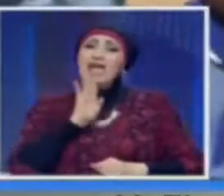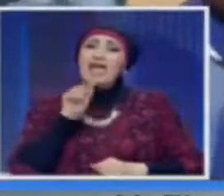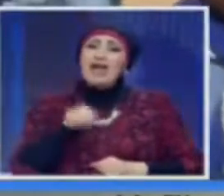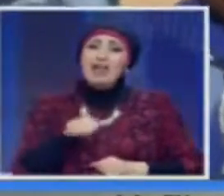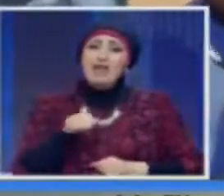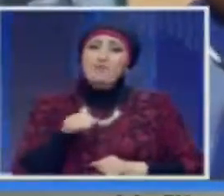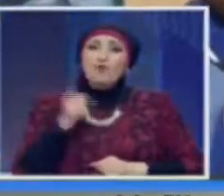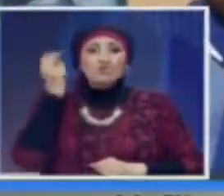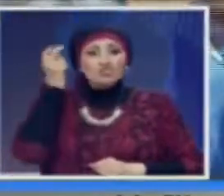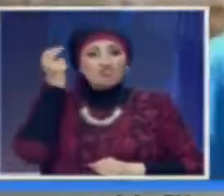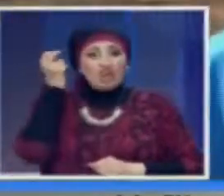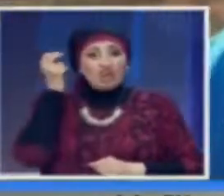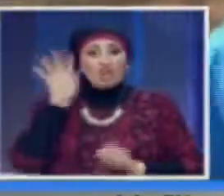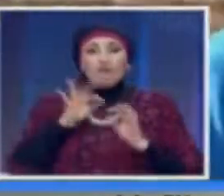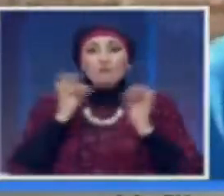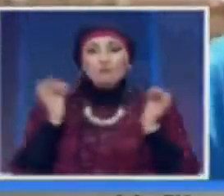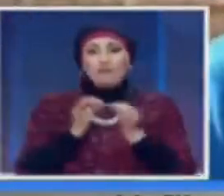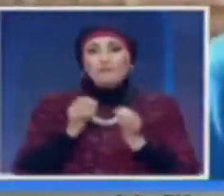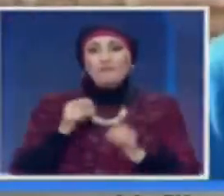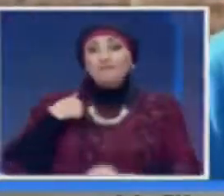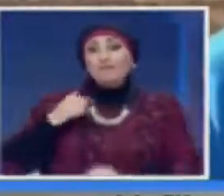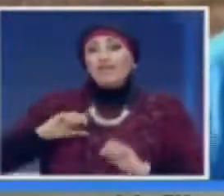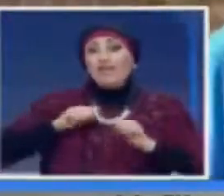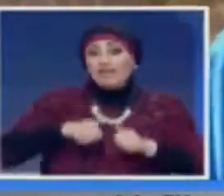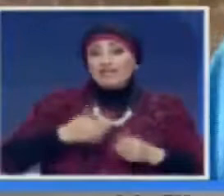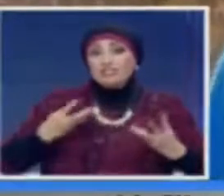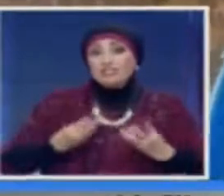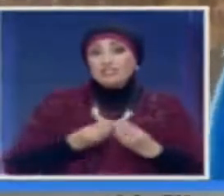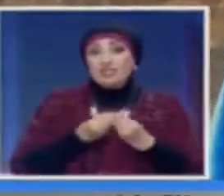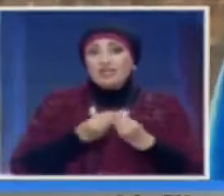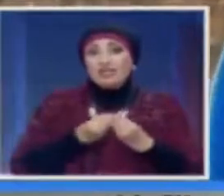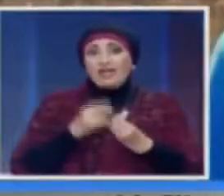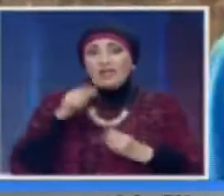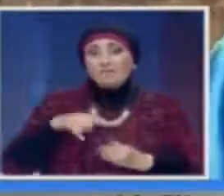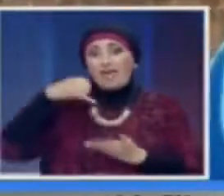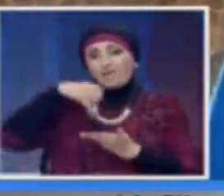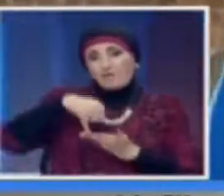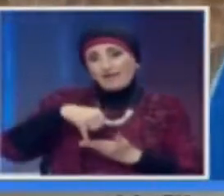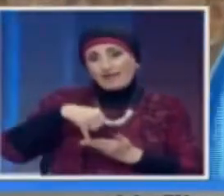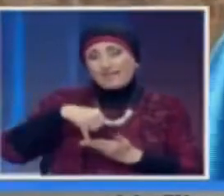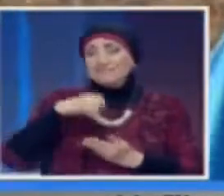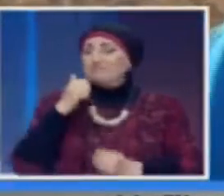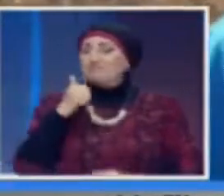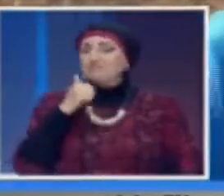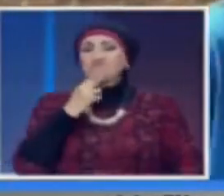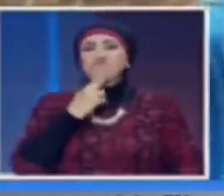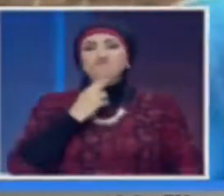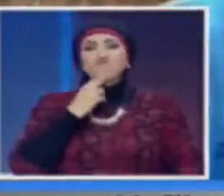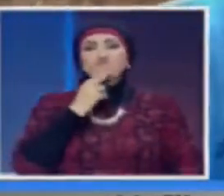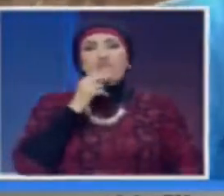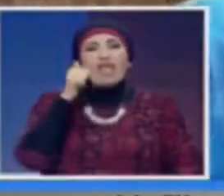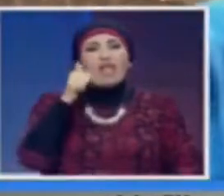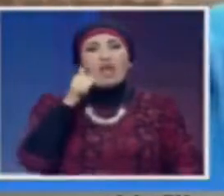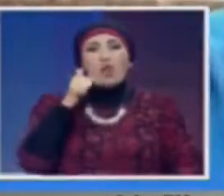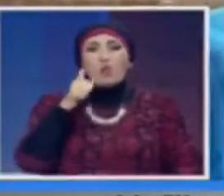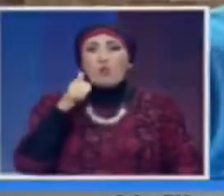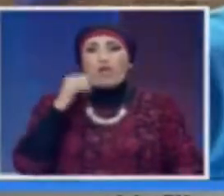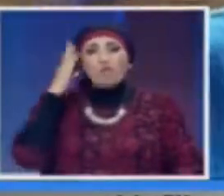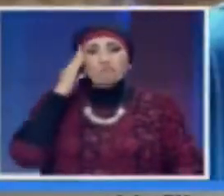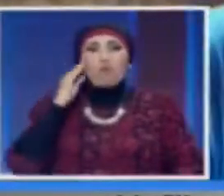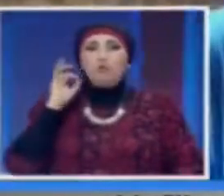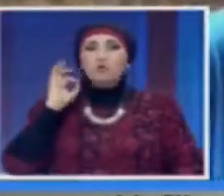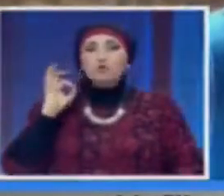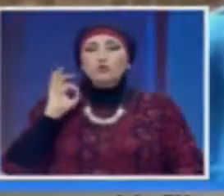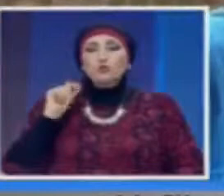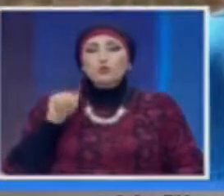بيعلموا الناس الثقافة الاجتماع. احنا جايين نشارك مع اخواتنا مركز شباب الروضه، المركز محترم، وانا مركز بصراحه فوق الرائع، مركز